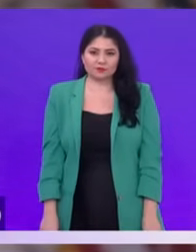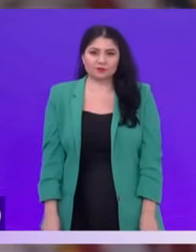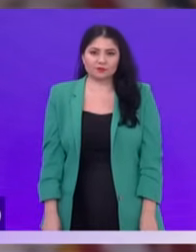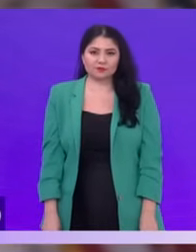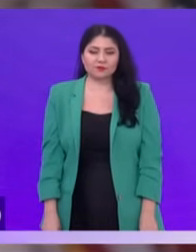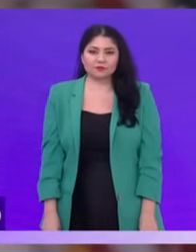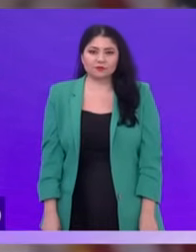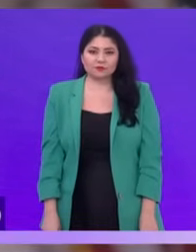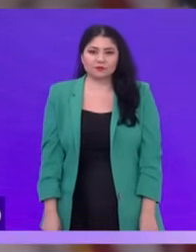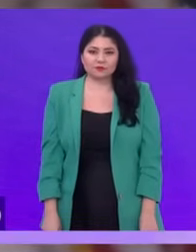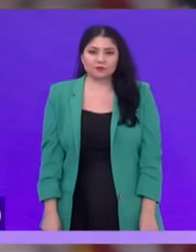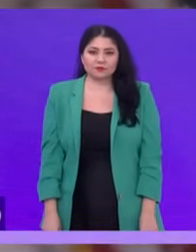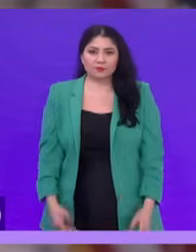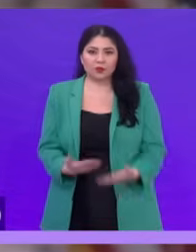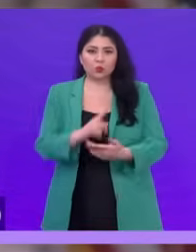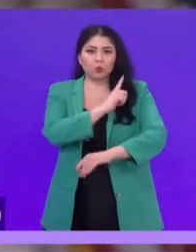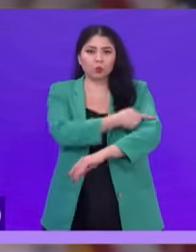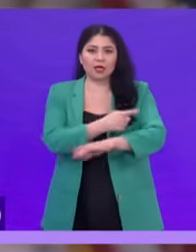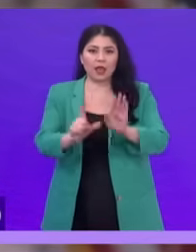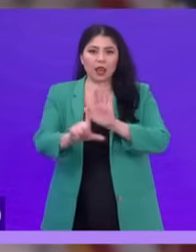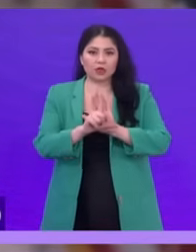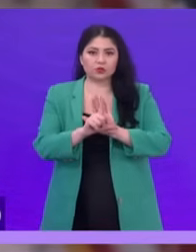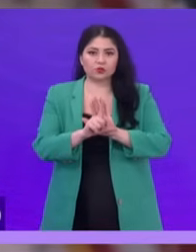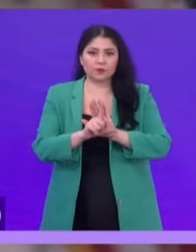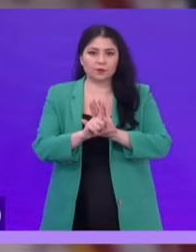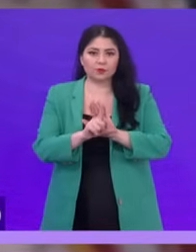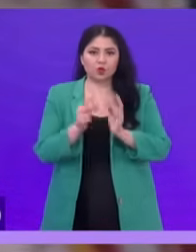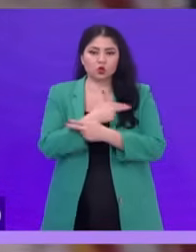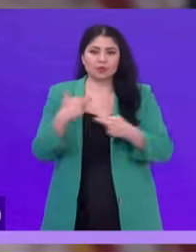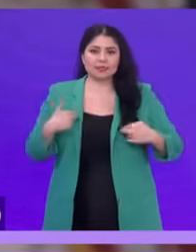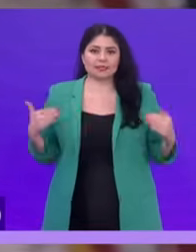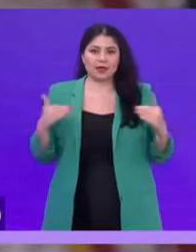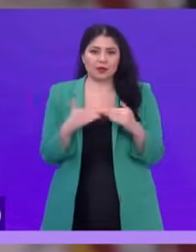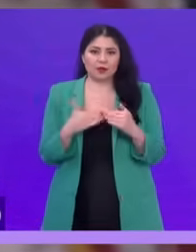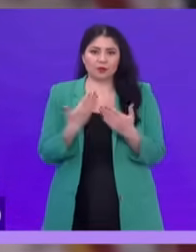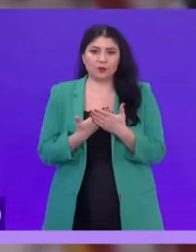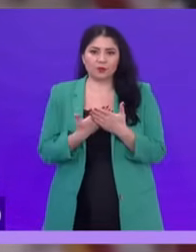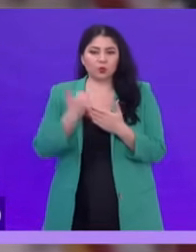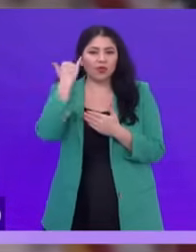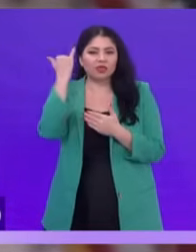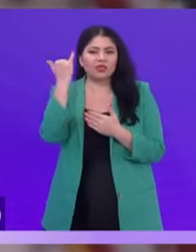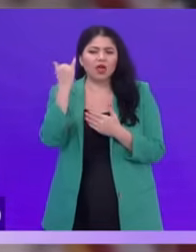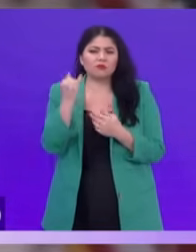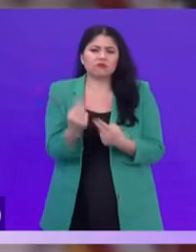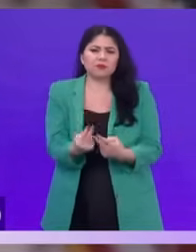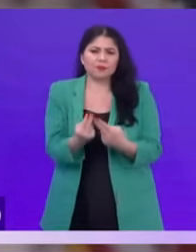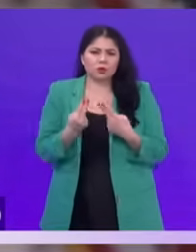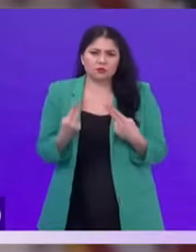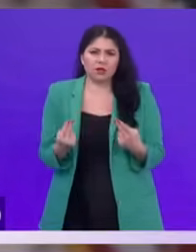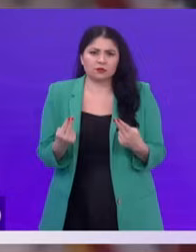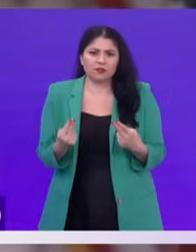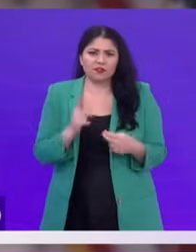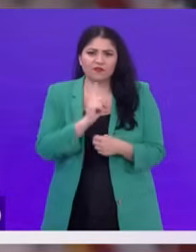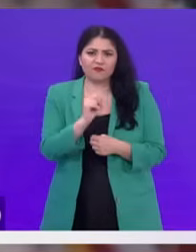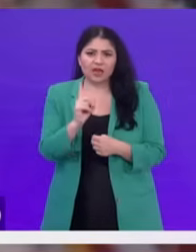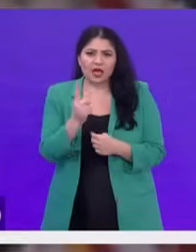democracy, for the rule of law, for equal justice, and for the sacred idea